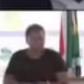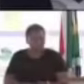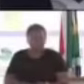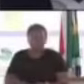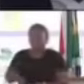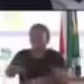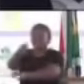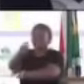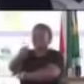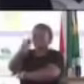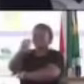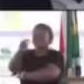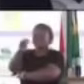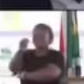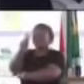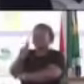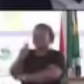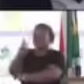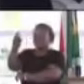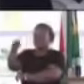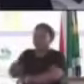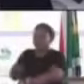uMacingwane ngobe lapha namhlanje